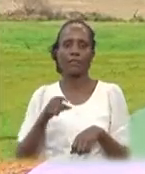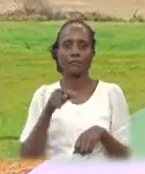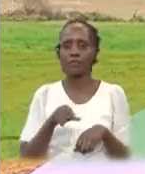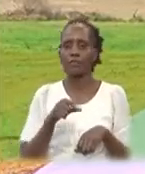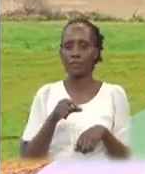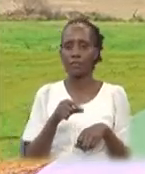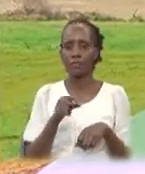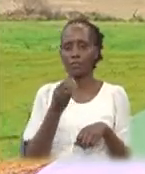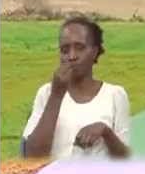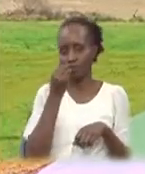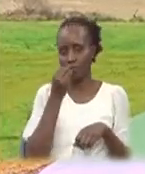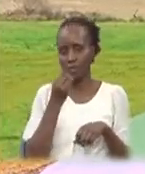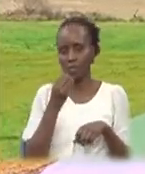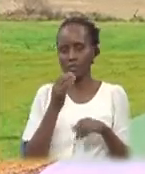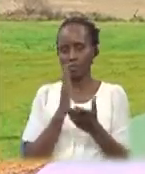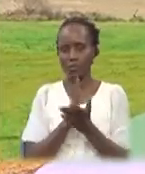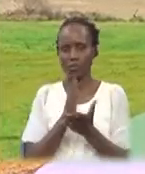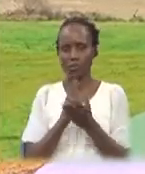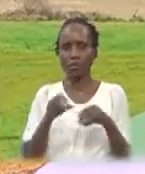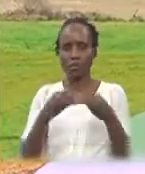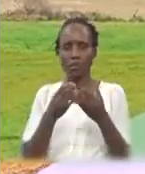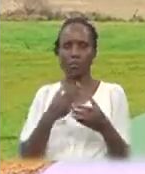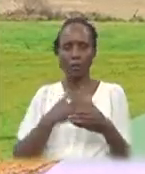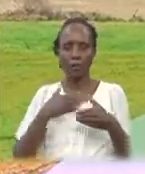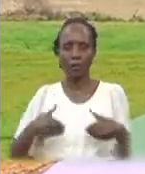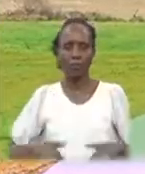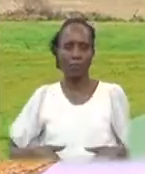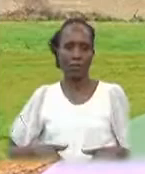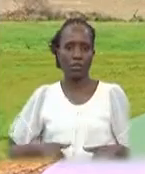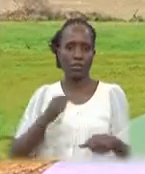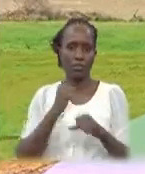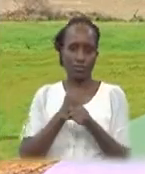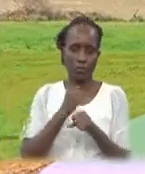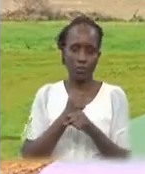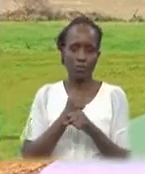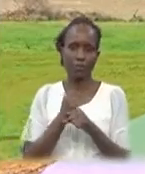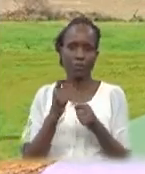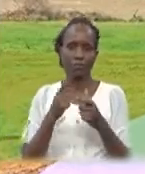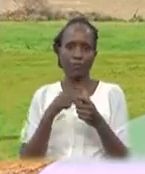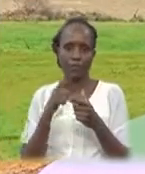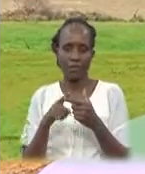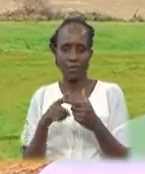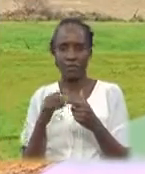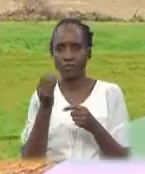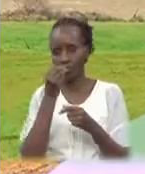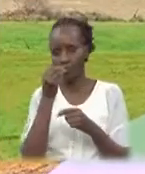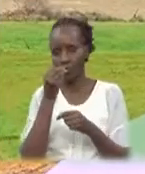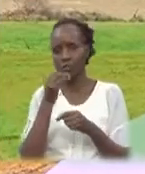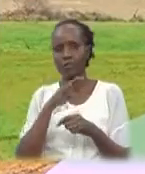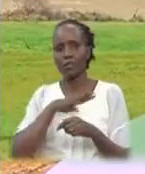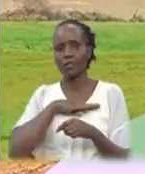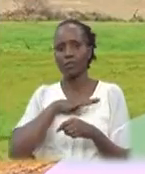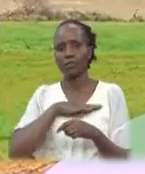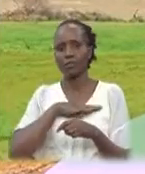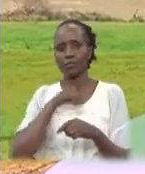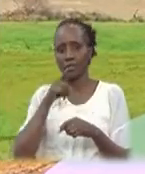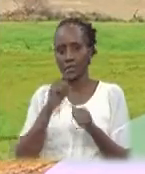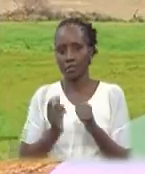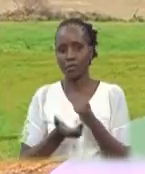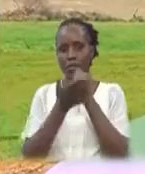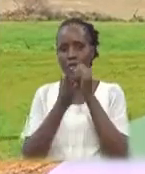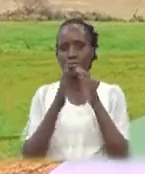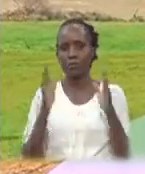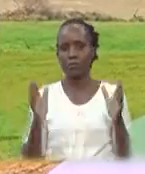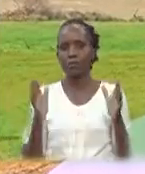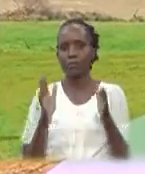ikiwa hapa inalimwa, vijana wetu watapata kazi ndani. Sisi wenyewe chakula itakuwa bei nafuu. Kwa hivyo